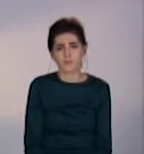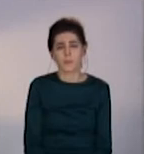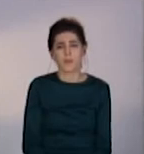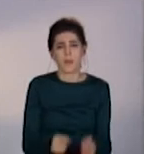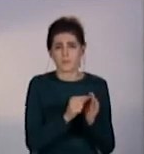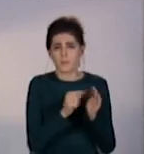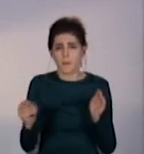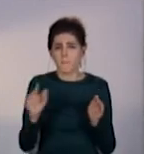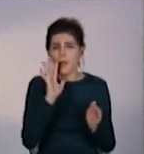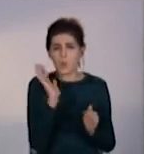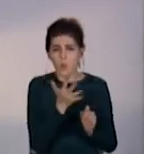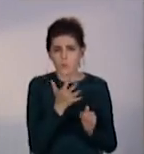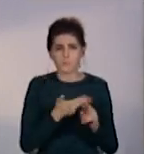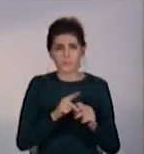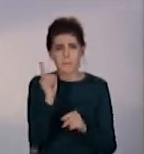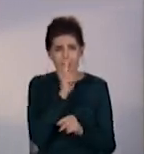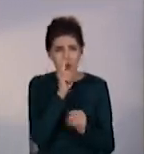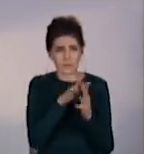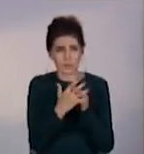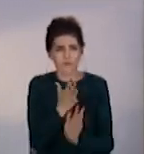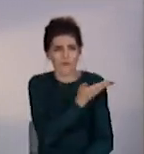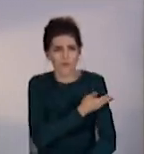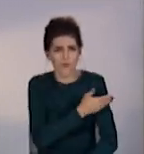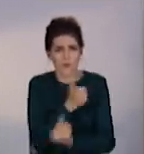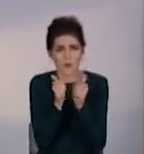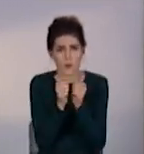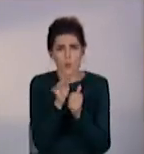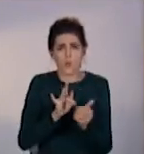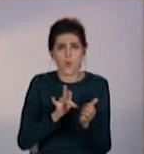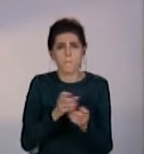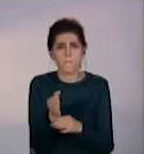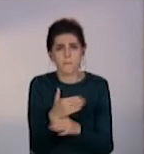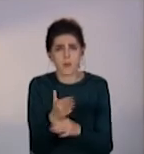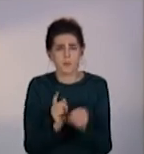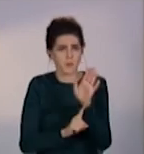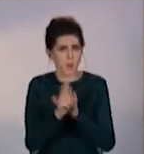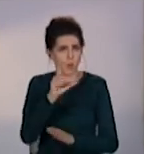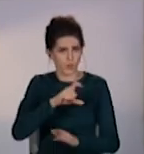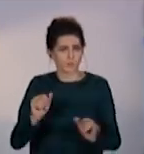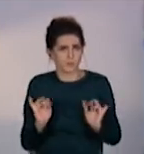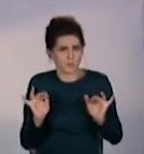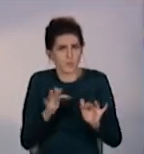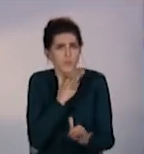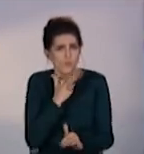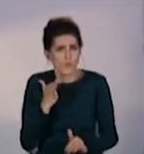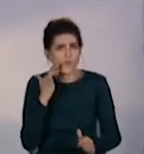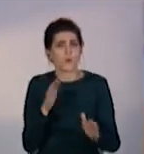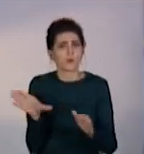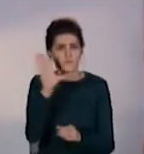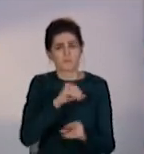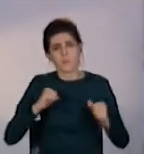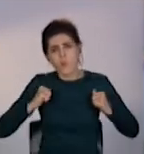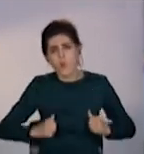За останні 5 років невелике містечко Волноваха біля Маріуполя перетворилося на жваве й людне. Городок був маленький, спокійно,